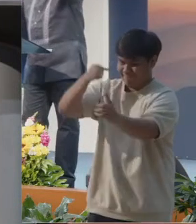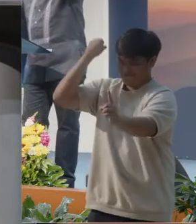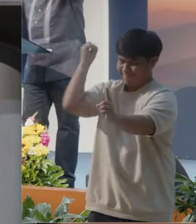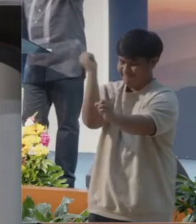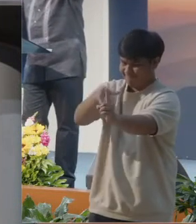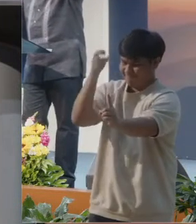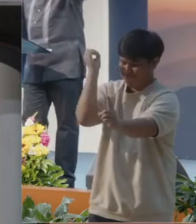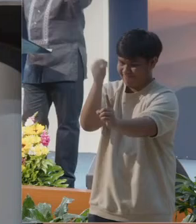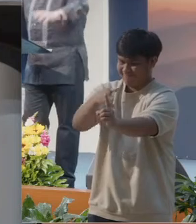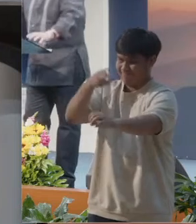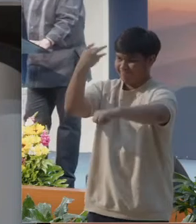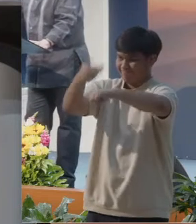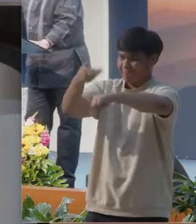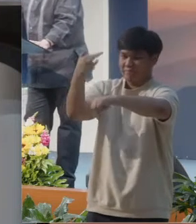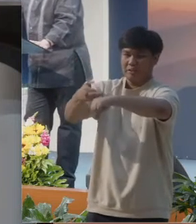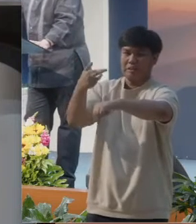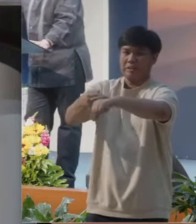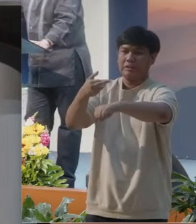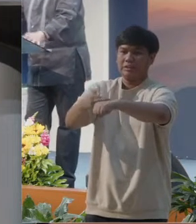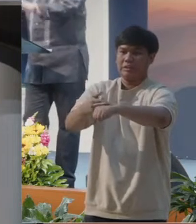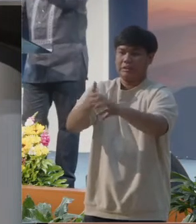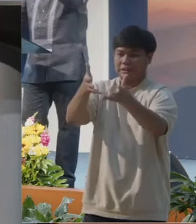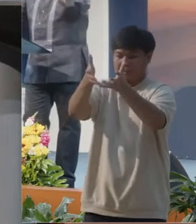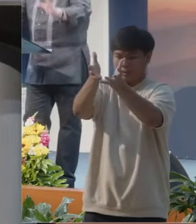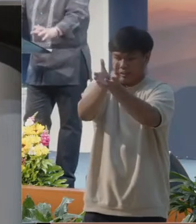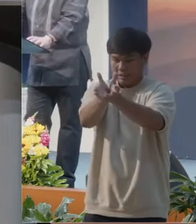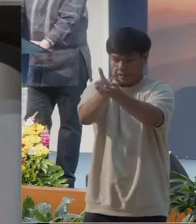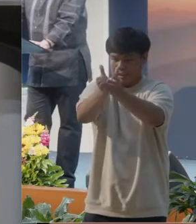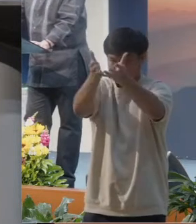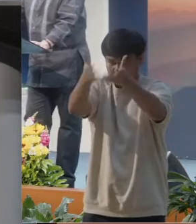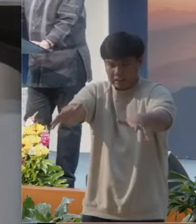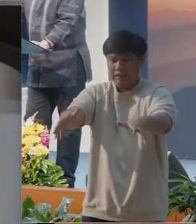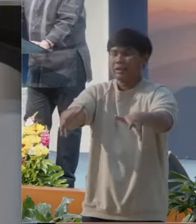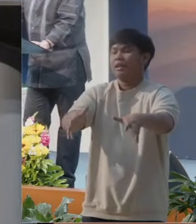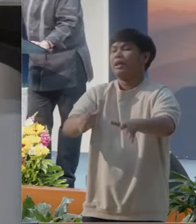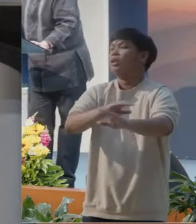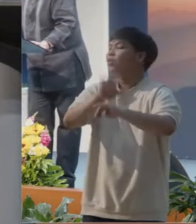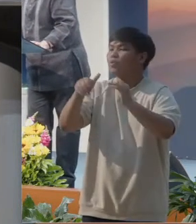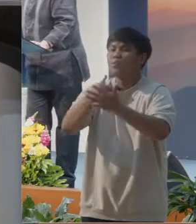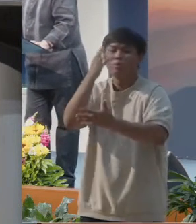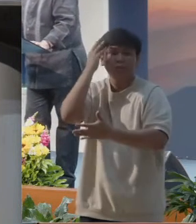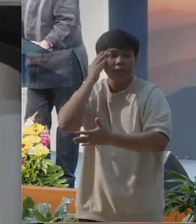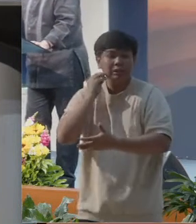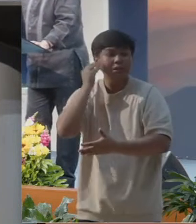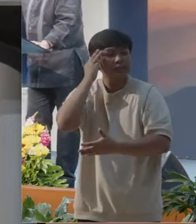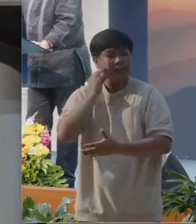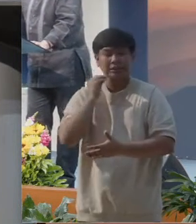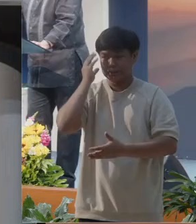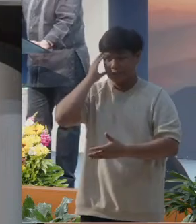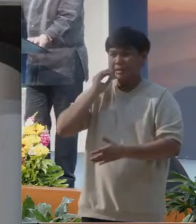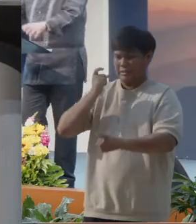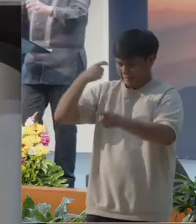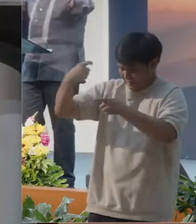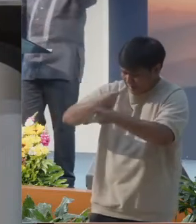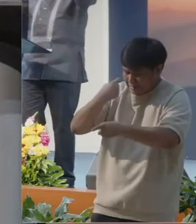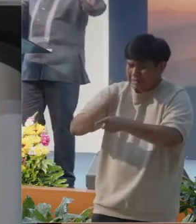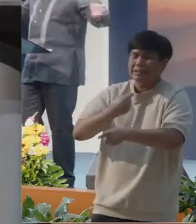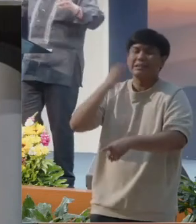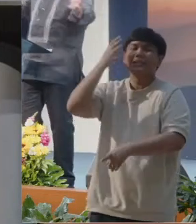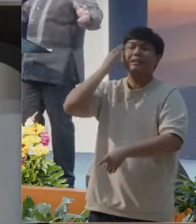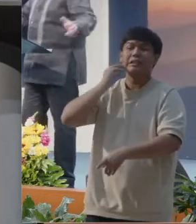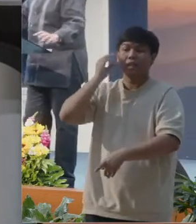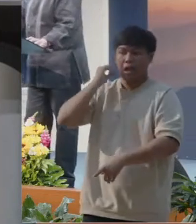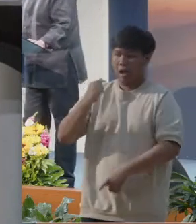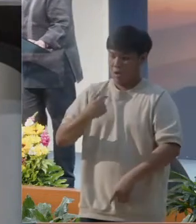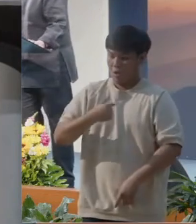ay naiwan sa laot. Lahat po yun pinagdaanan ni Pablo. Bakit? Hindi yung I can do all